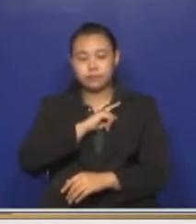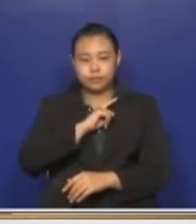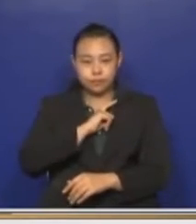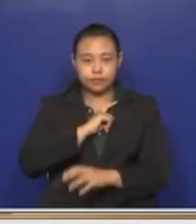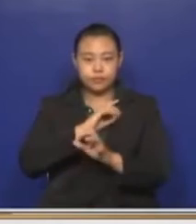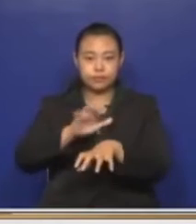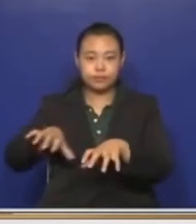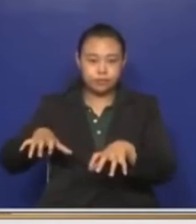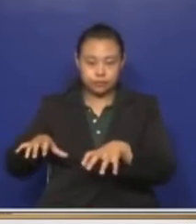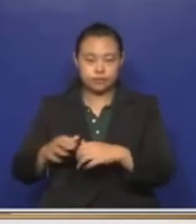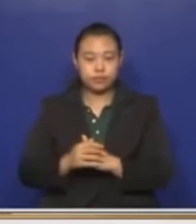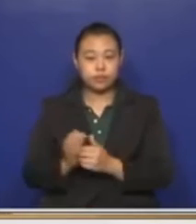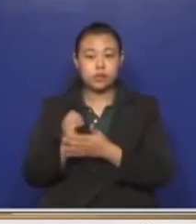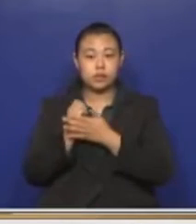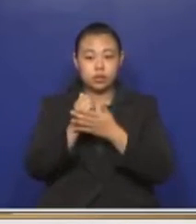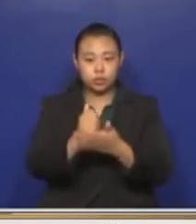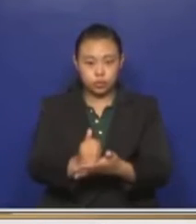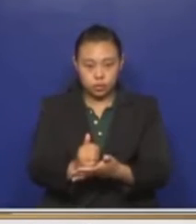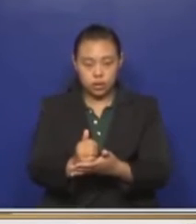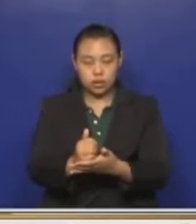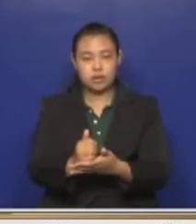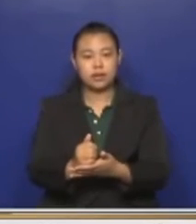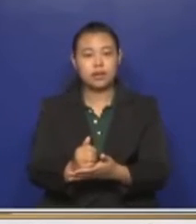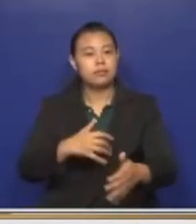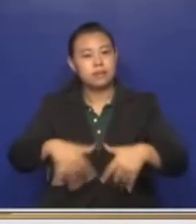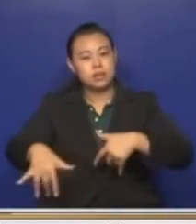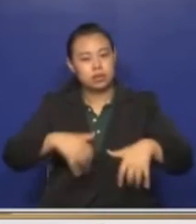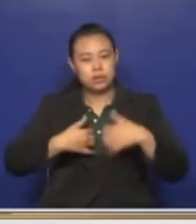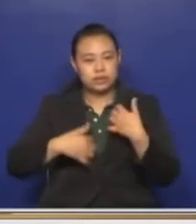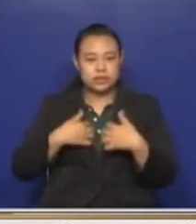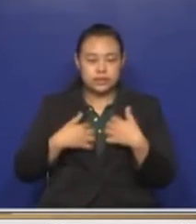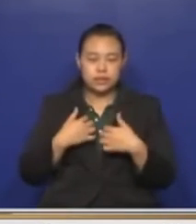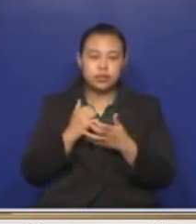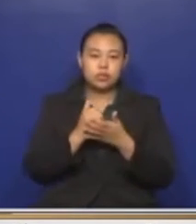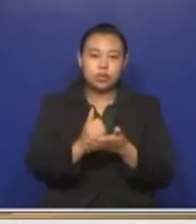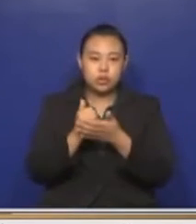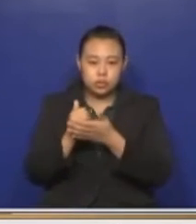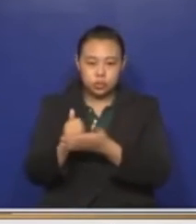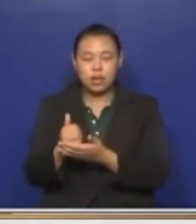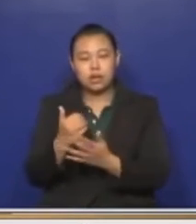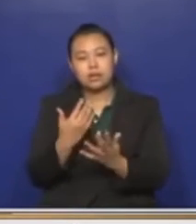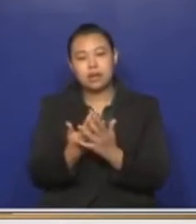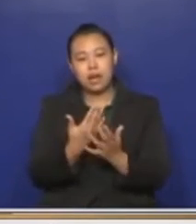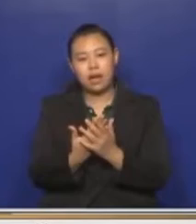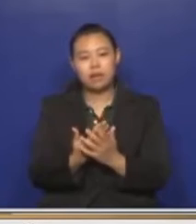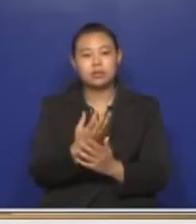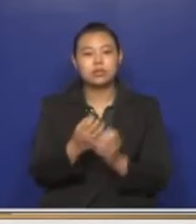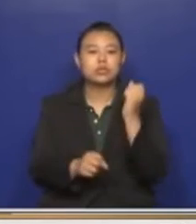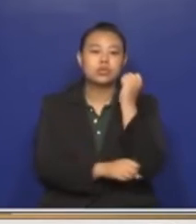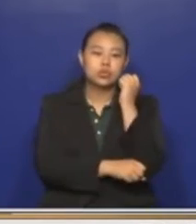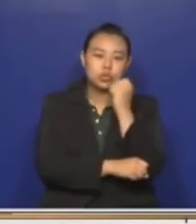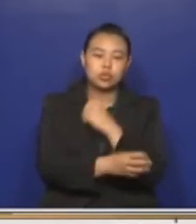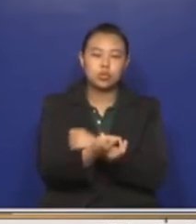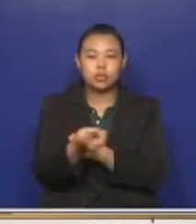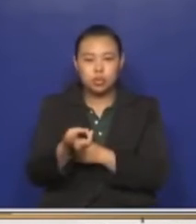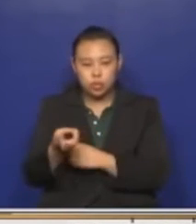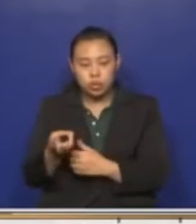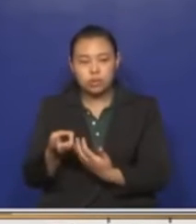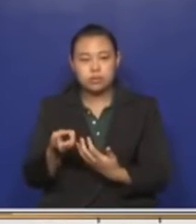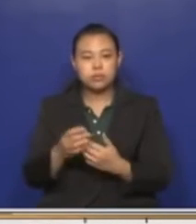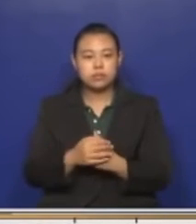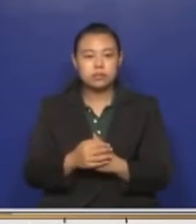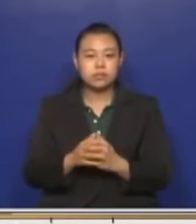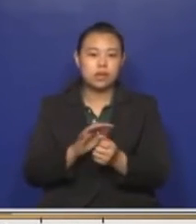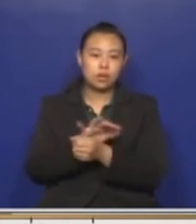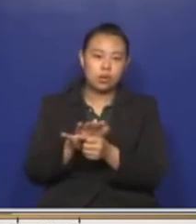องว่าเพื่อบรรเทาความเดือดร้อนของพี่น้องประชาชนที่มีรายได้น้อยนะคะที่ได้รับผลกระทบการแพร่ระบาดโร